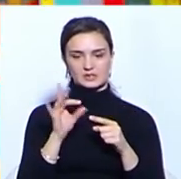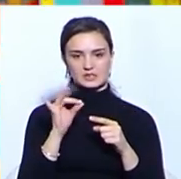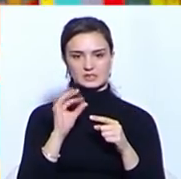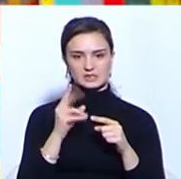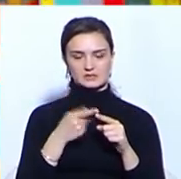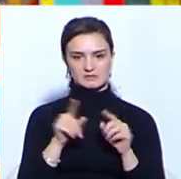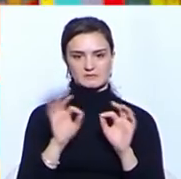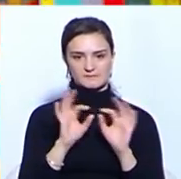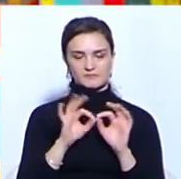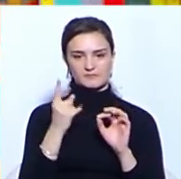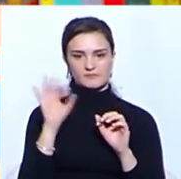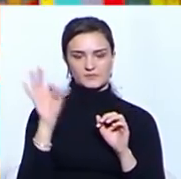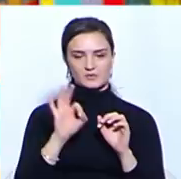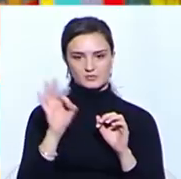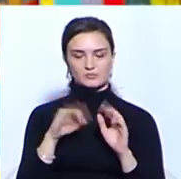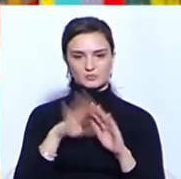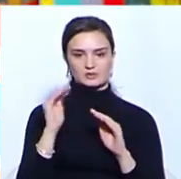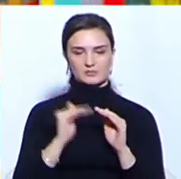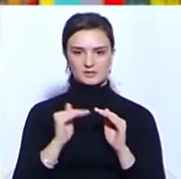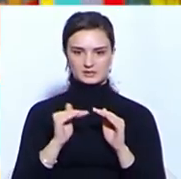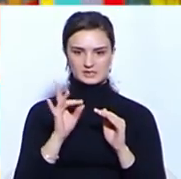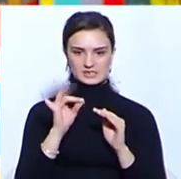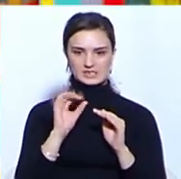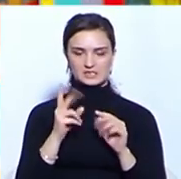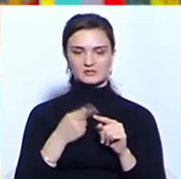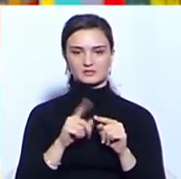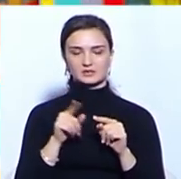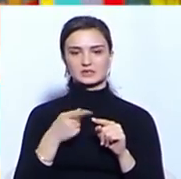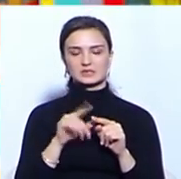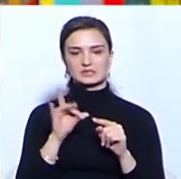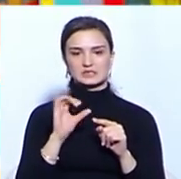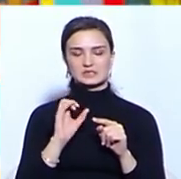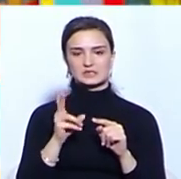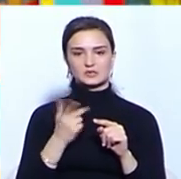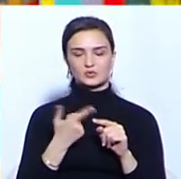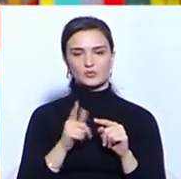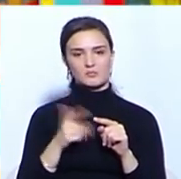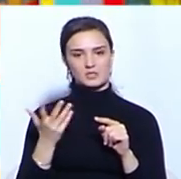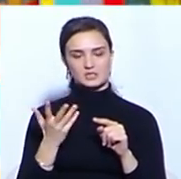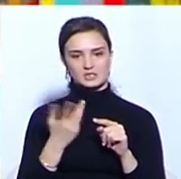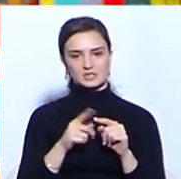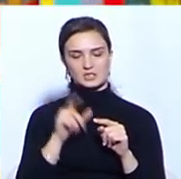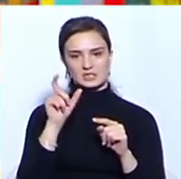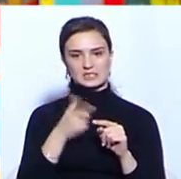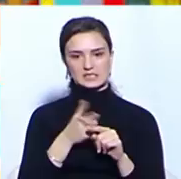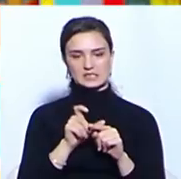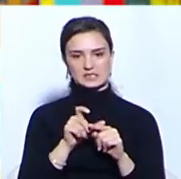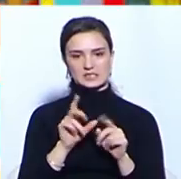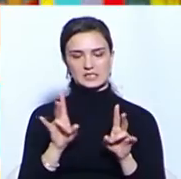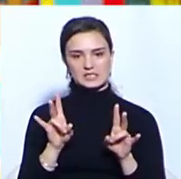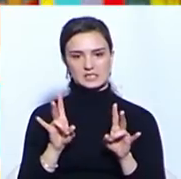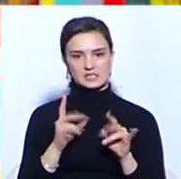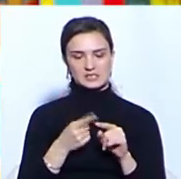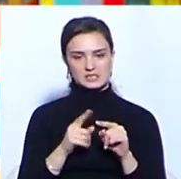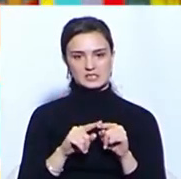თქვენ ლაპარაკობთ 1%-ზე უფრო დაბალ რისკზე. ესე იგი ისეთ რისკზე, რომელიც ადამიანს ძალიან არ უნდა